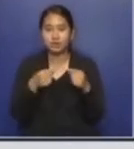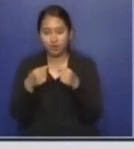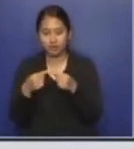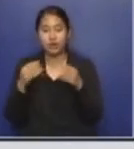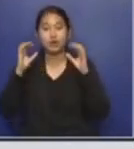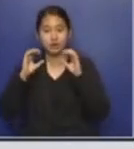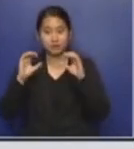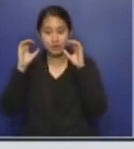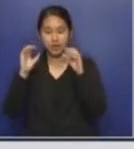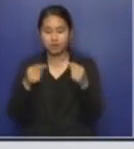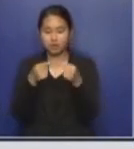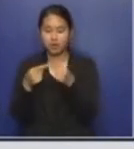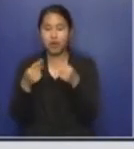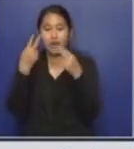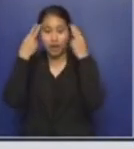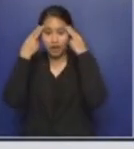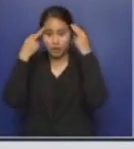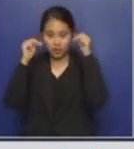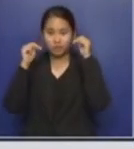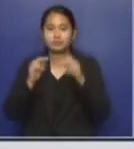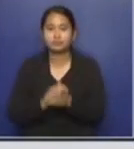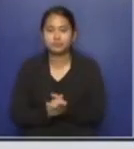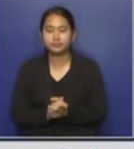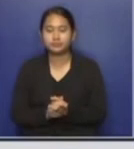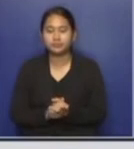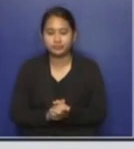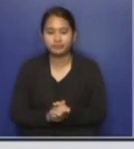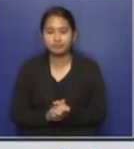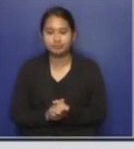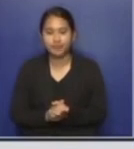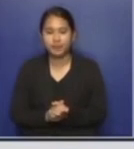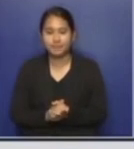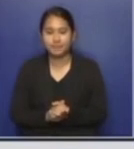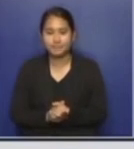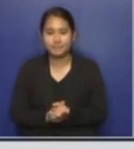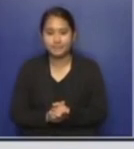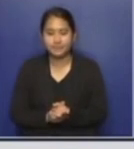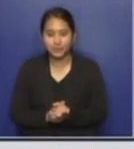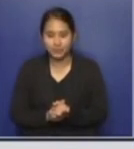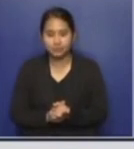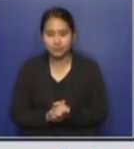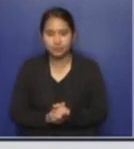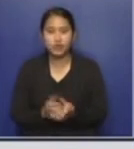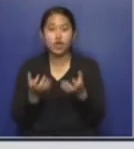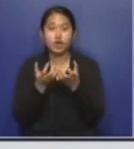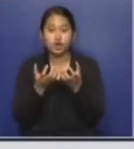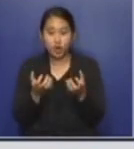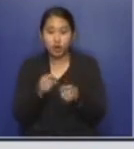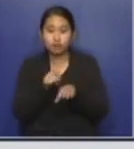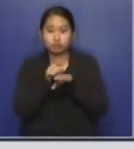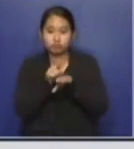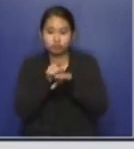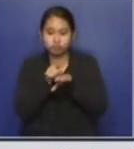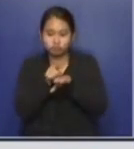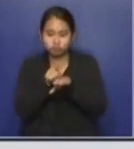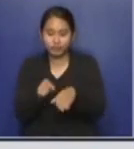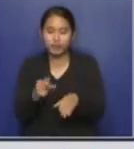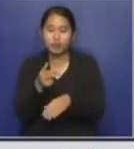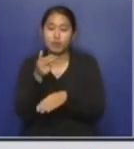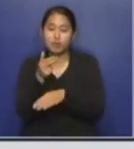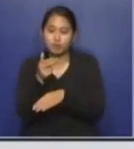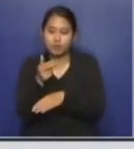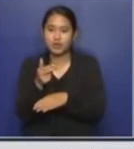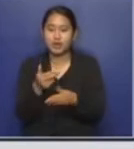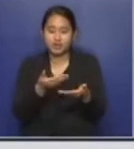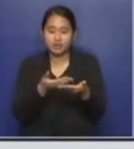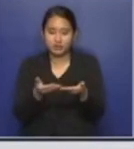ท่านนายกรัฐมนตรีว่าท่านจะสร้างซื้ออาวุธ มาเพื่อสร้